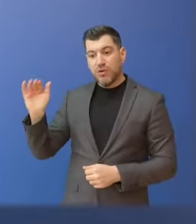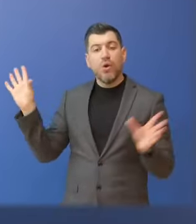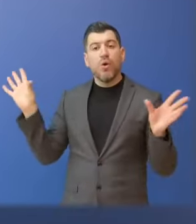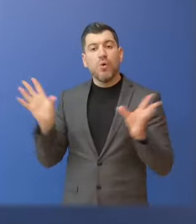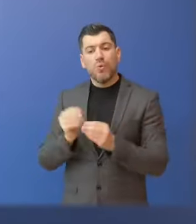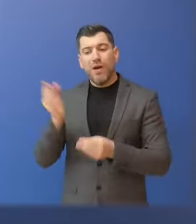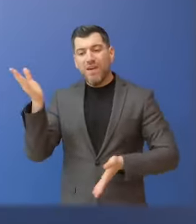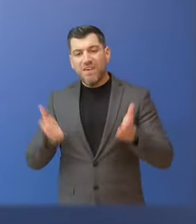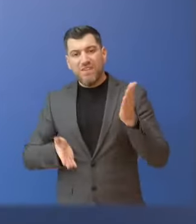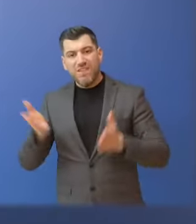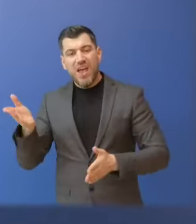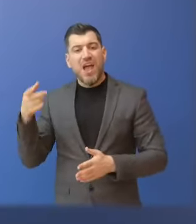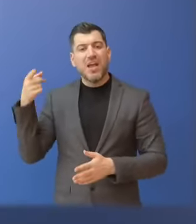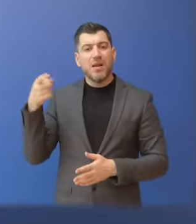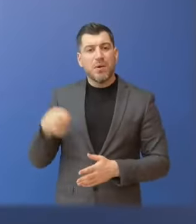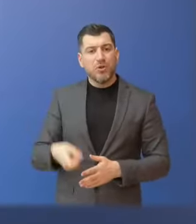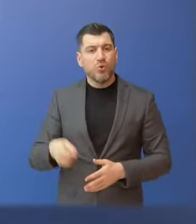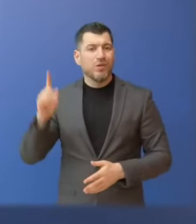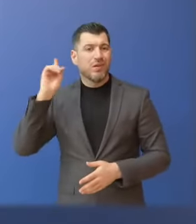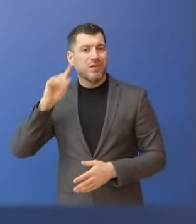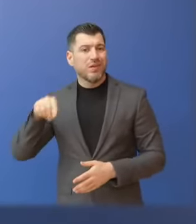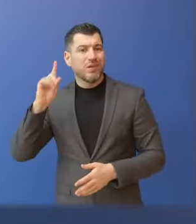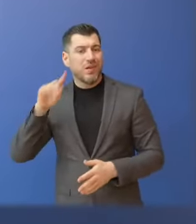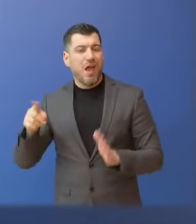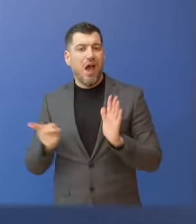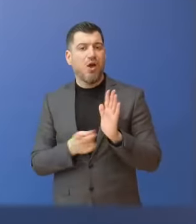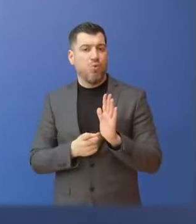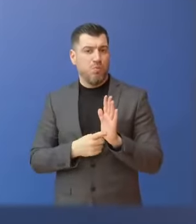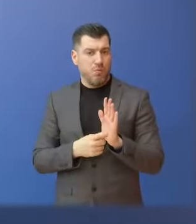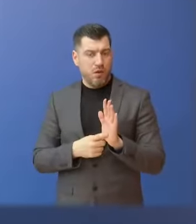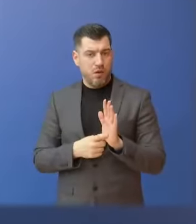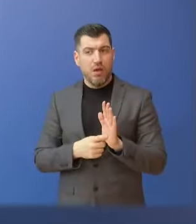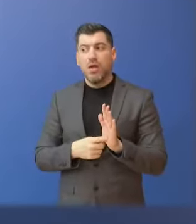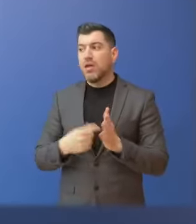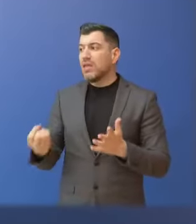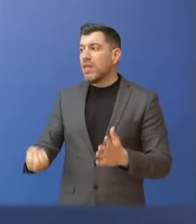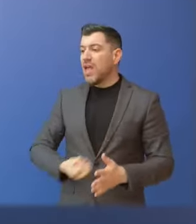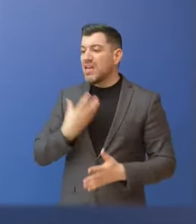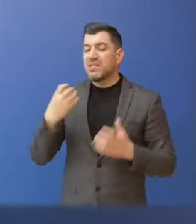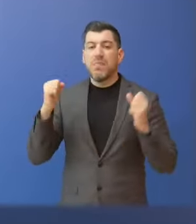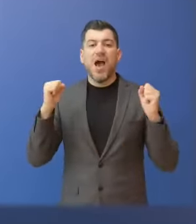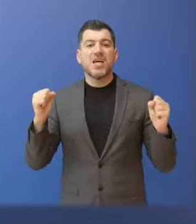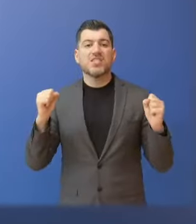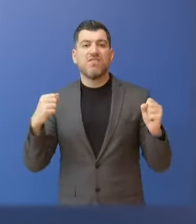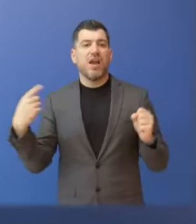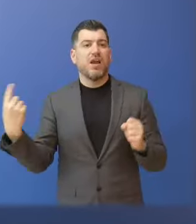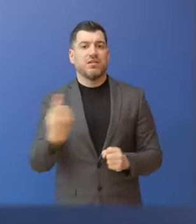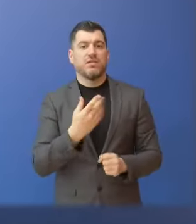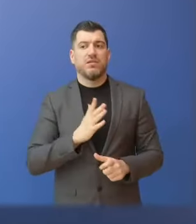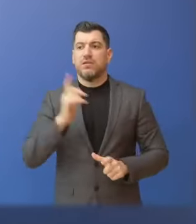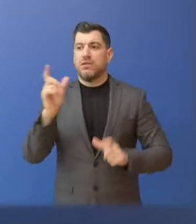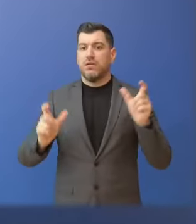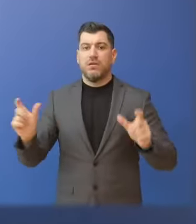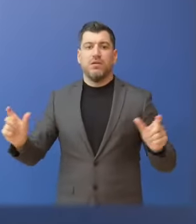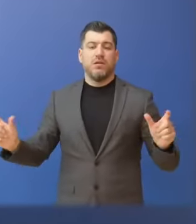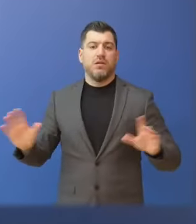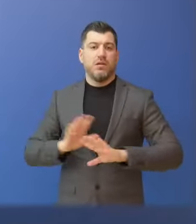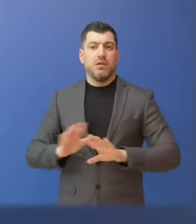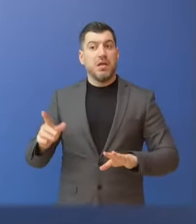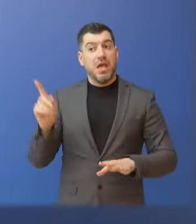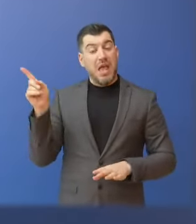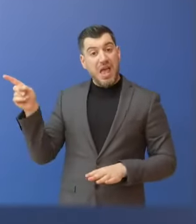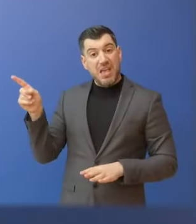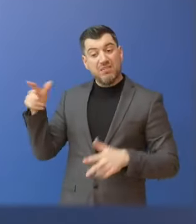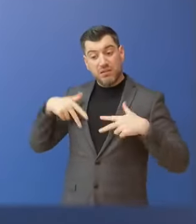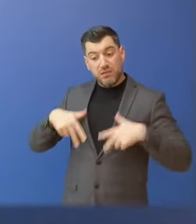εγκληματικότητα και την ανομία και το αίσθημα ασφάλειας που αισθάνονται οι πολίτες αν θεωρείτε ότι έχετε πράξει όλα αυτά τα οποία είχατε και